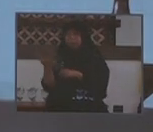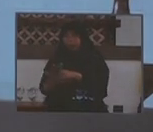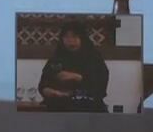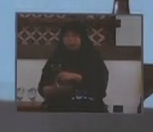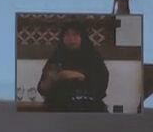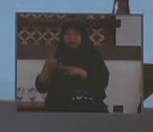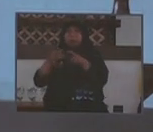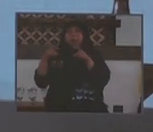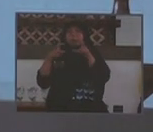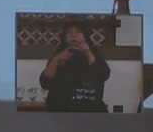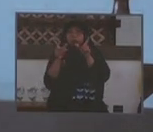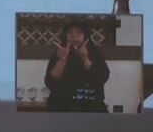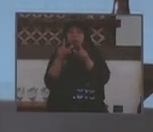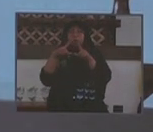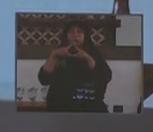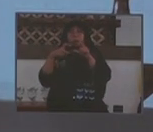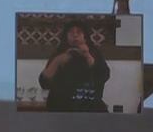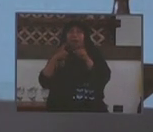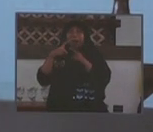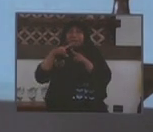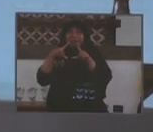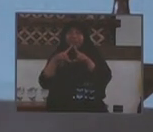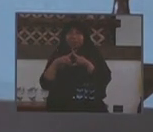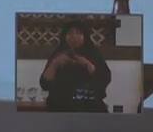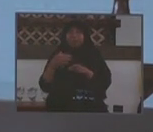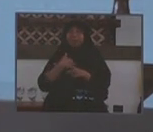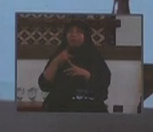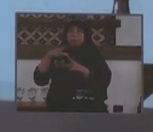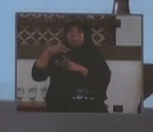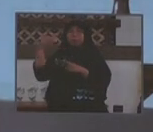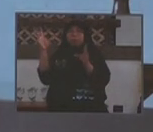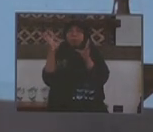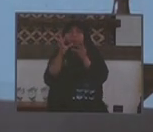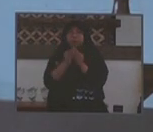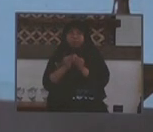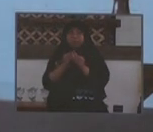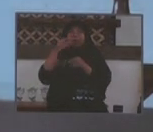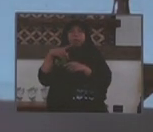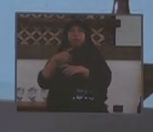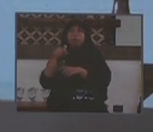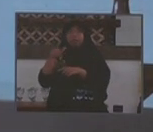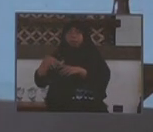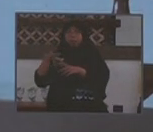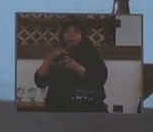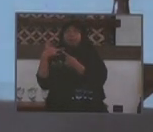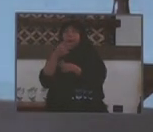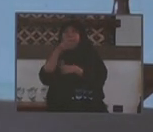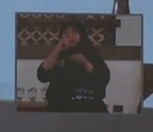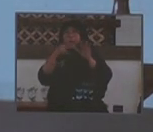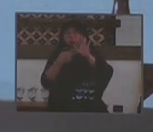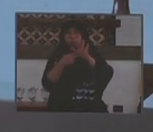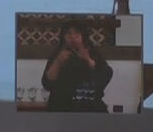swasta Hai saya pilihkan Brebes untuk Kawasan Industri karena kemiskinannya masih tinggi